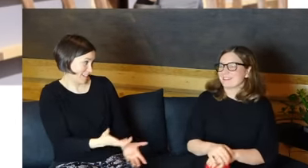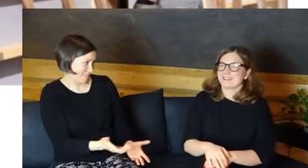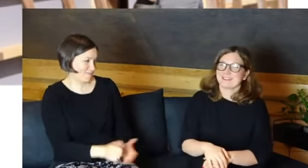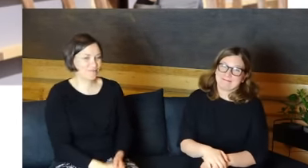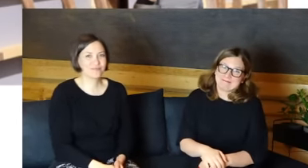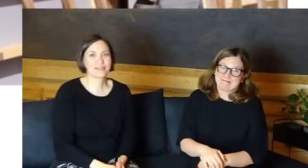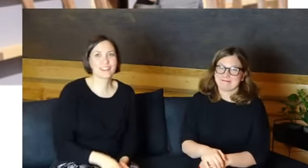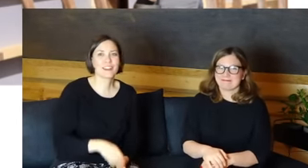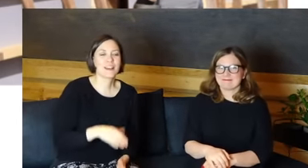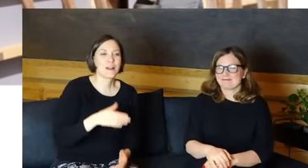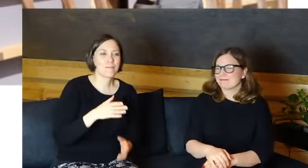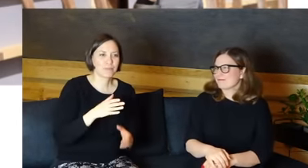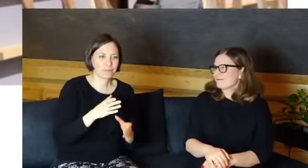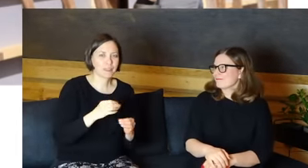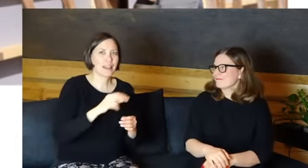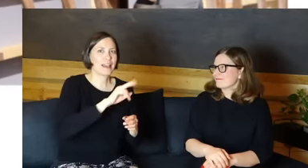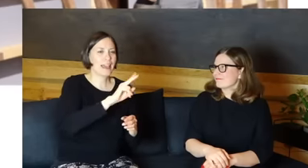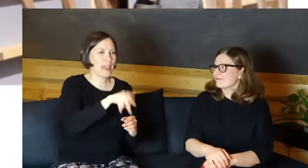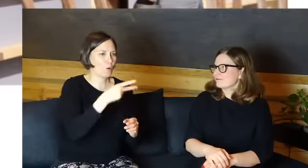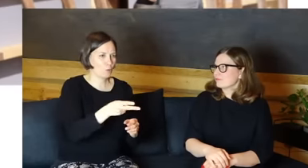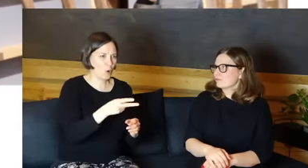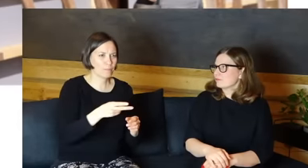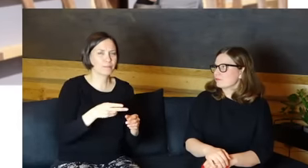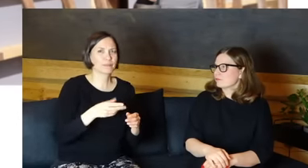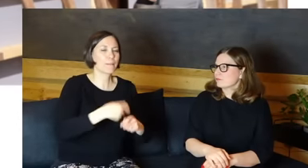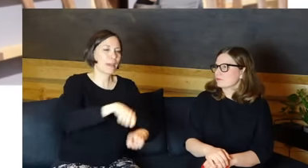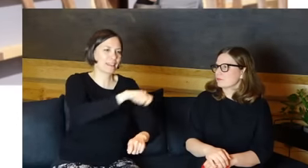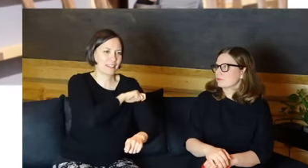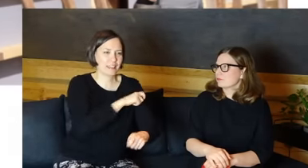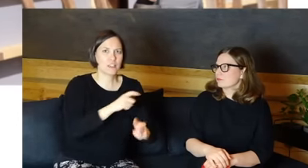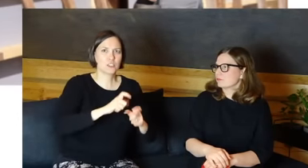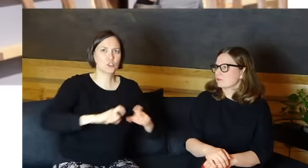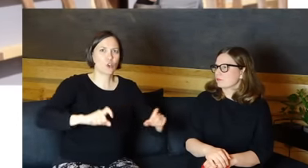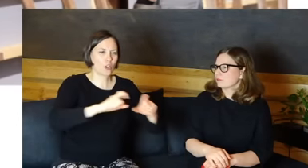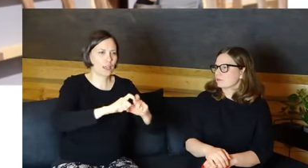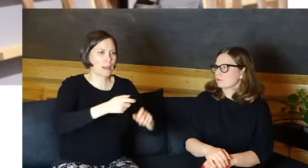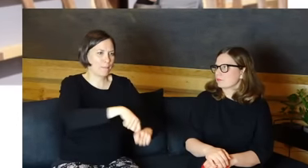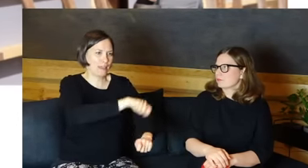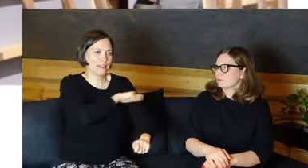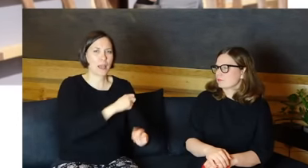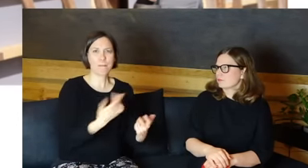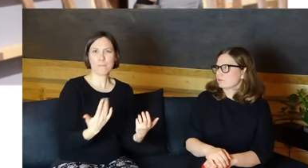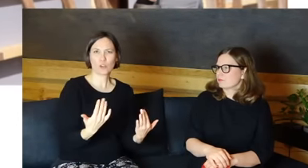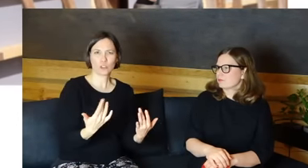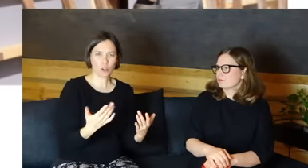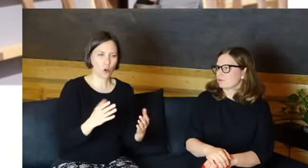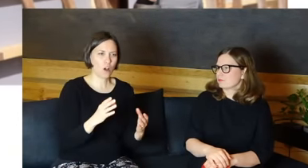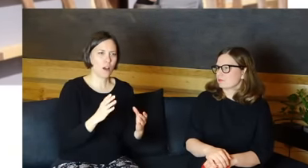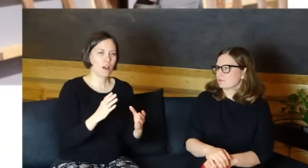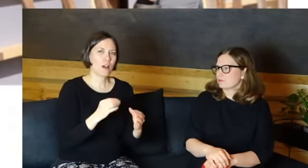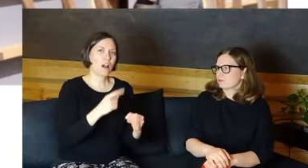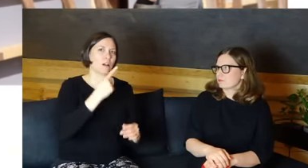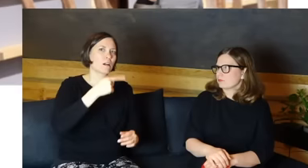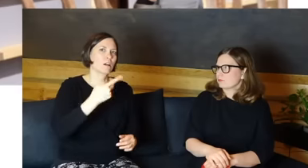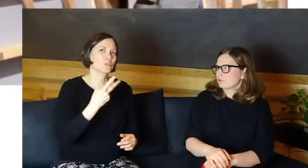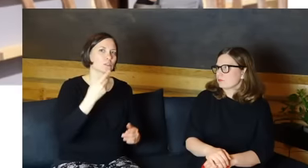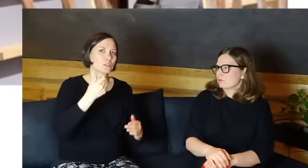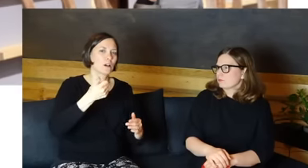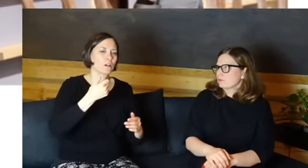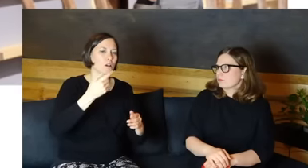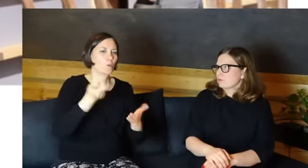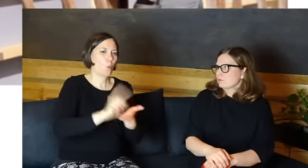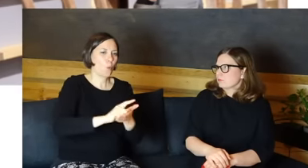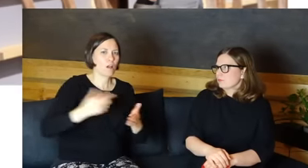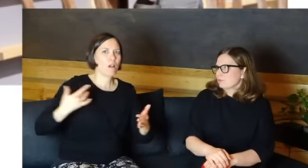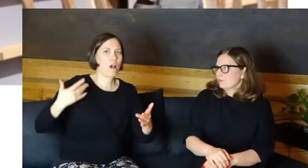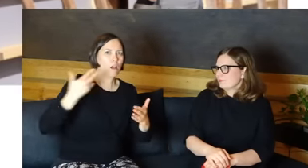Eurot sokkelimetreiksi. Montako metriä sokkelia perustava on valannut viimeisen 12 kuukauden